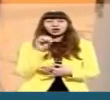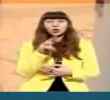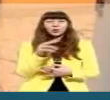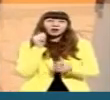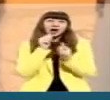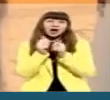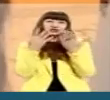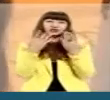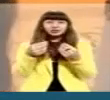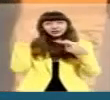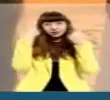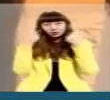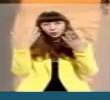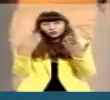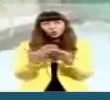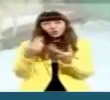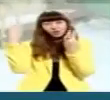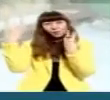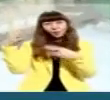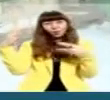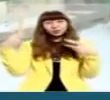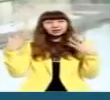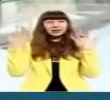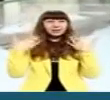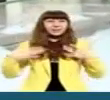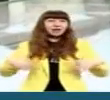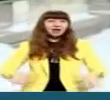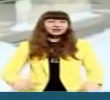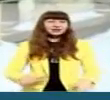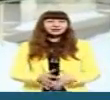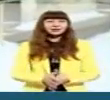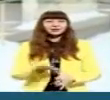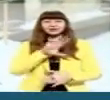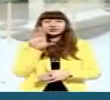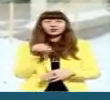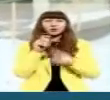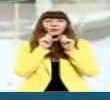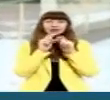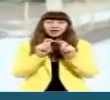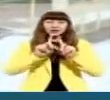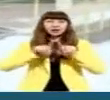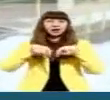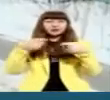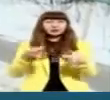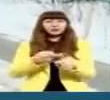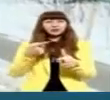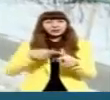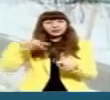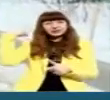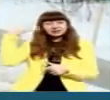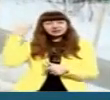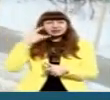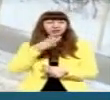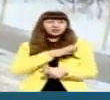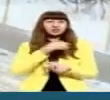еліміздің гүлденуіне үлес қосатыныма сенеді. Президент атынан облыс орталығында барлығы 16 бала сыйлық алды. Олар 9